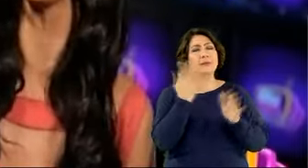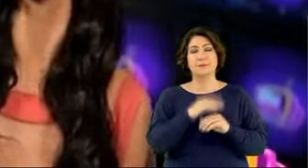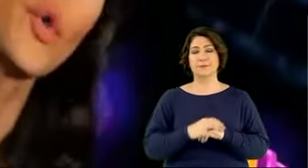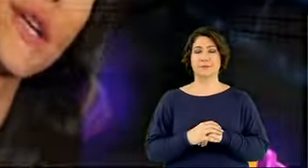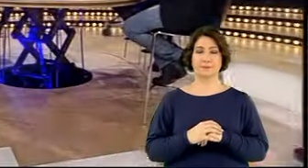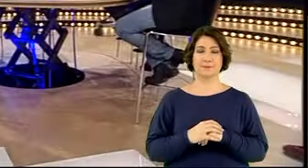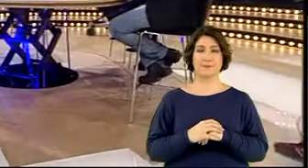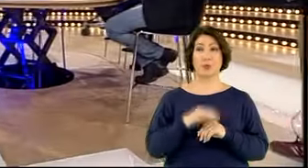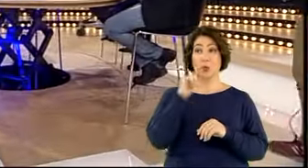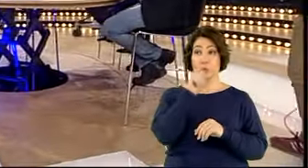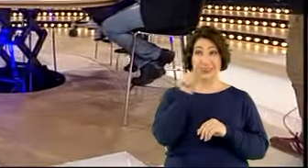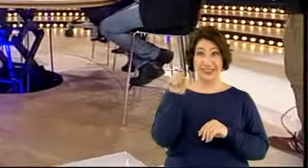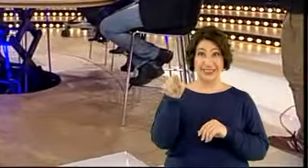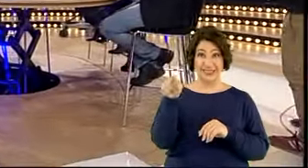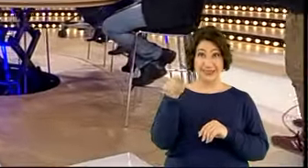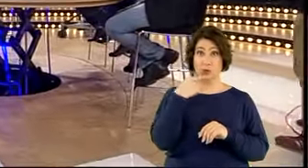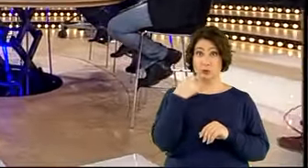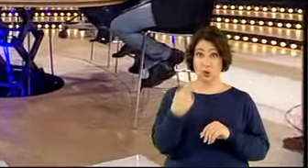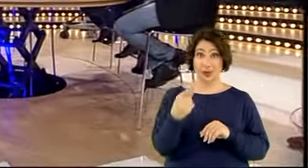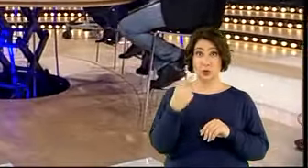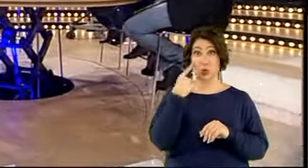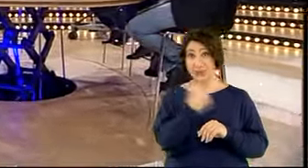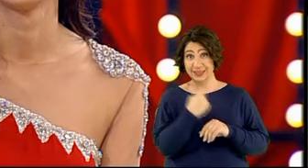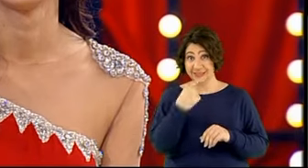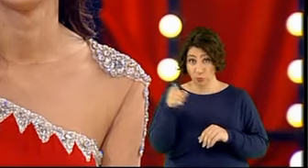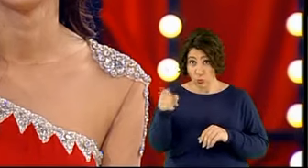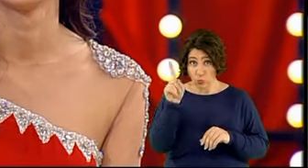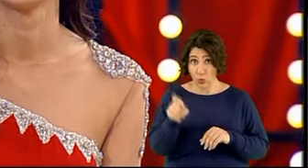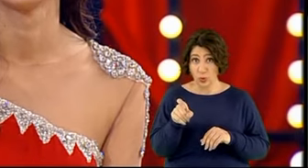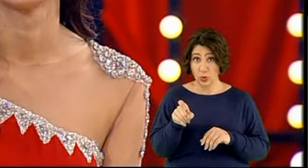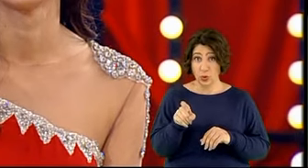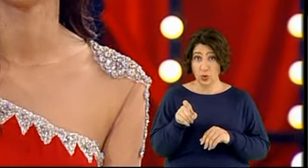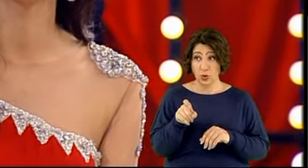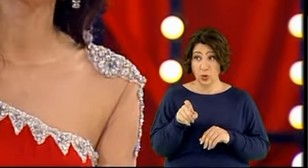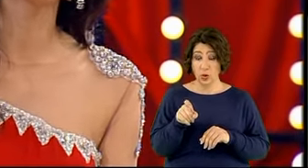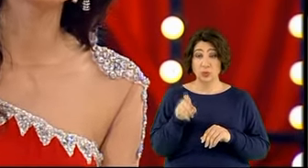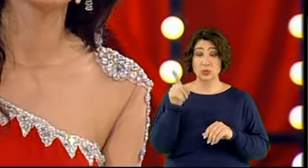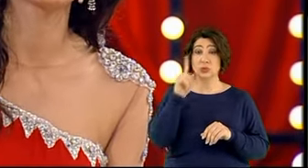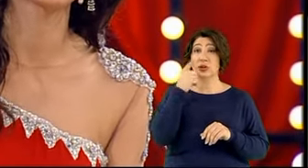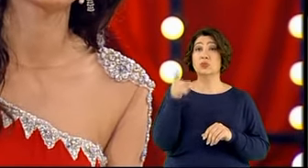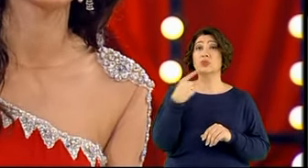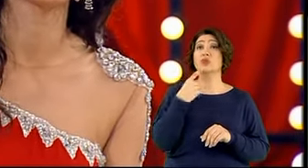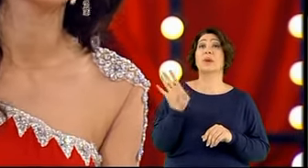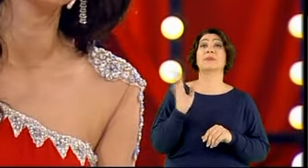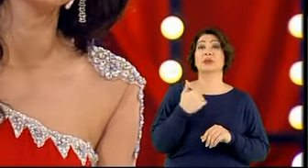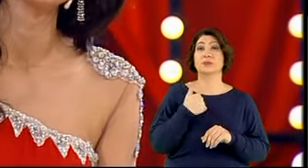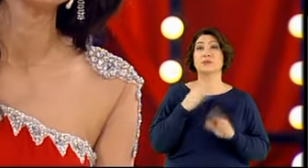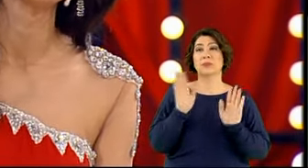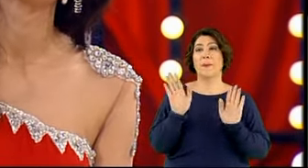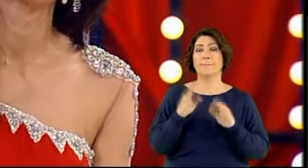pay... Bu sizin söylediğiniz, gösterin dediğiniz bu muydu? Sadece bunu söylememiştim ben.